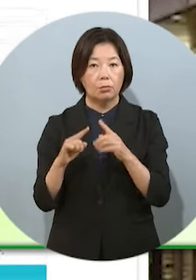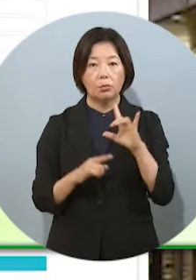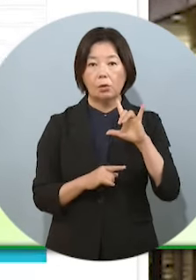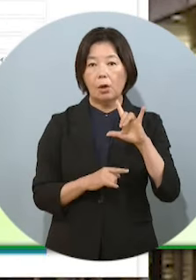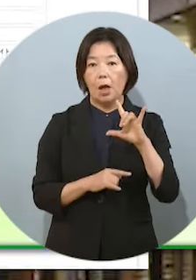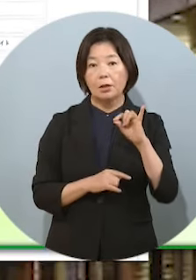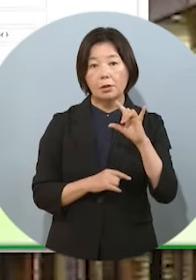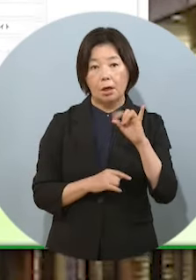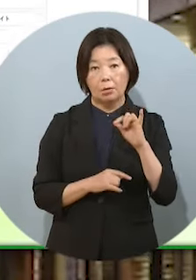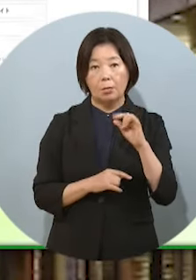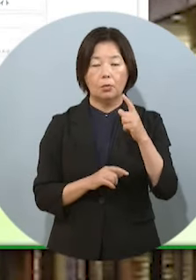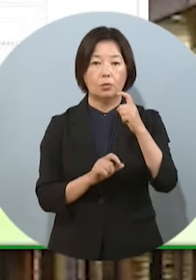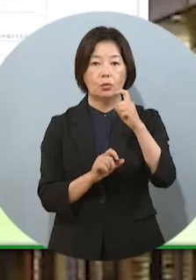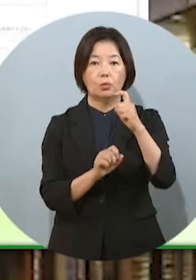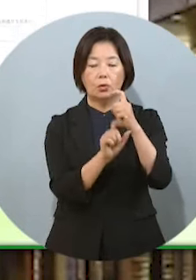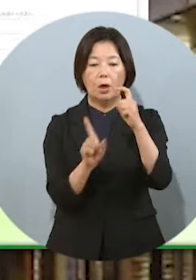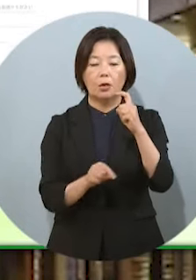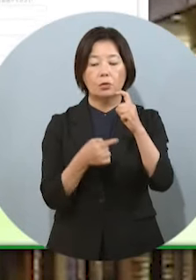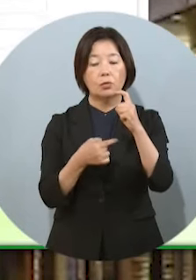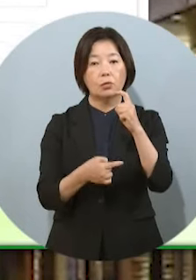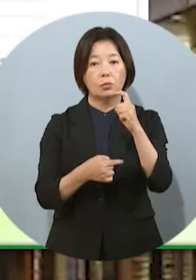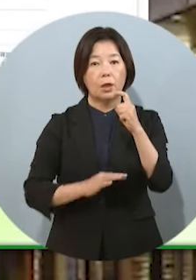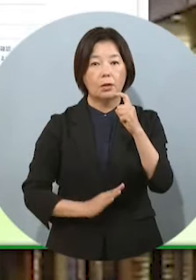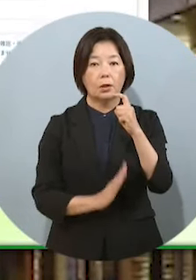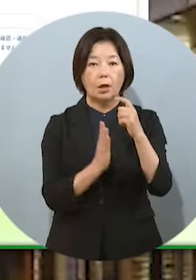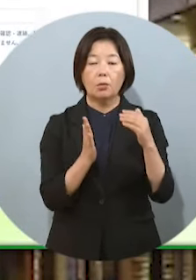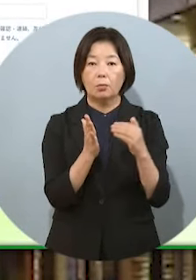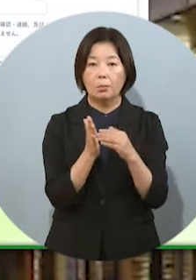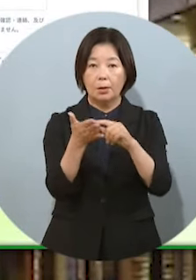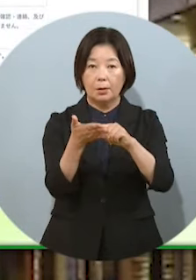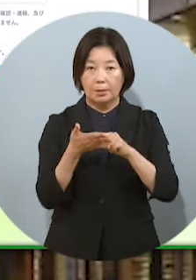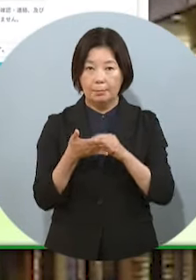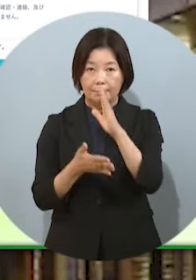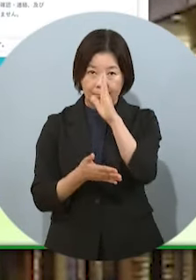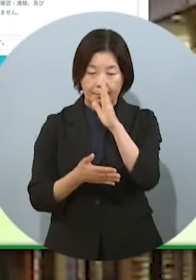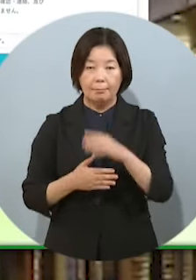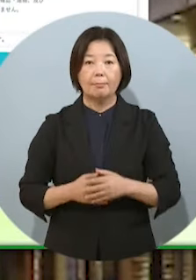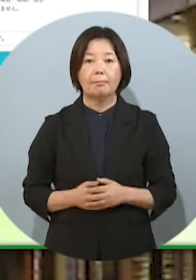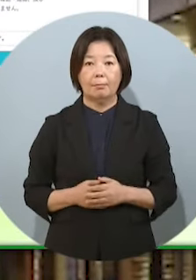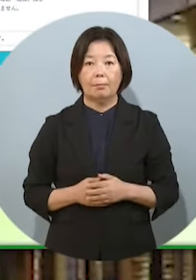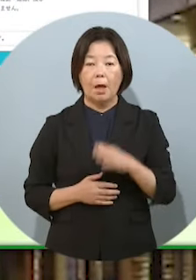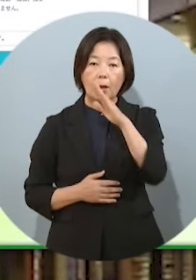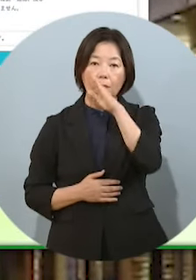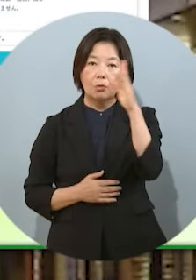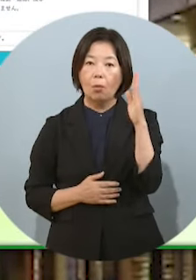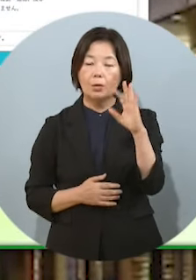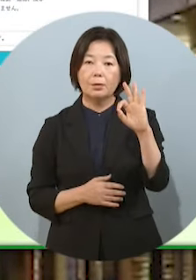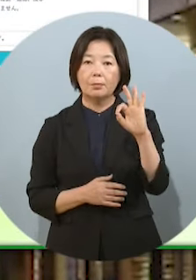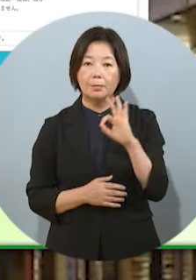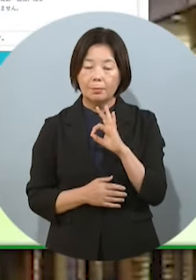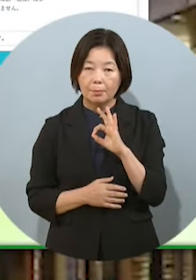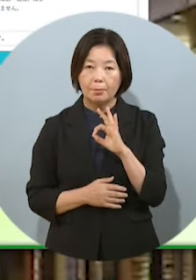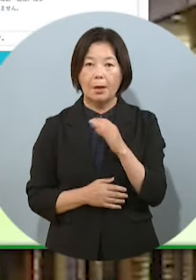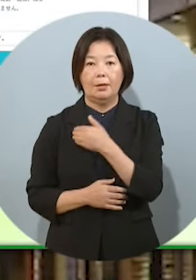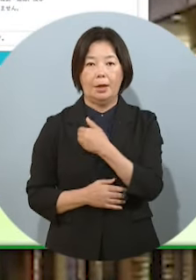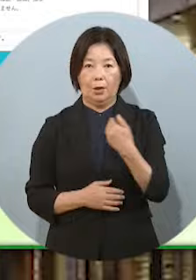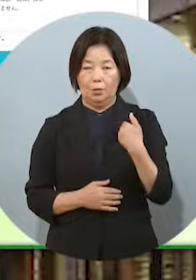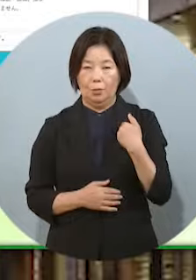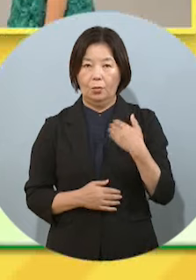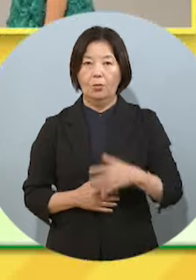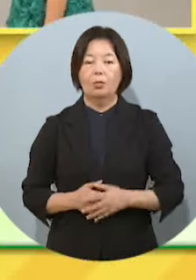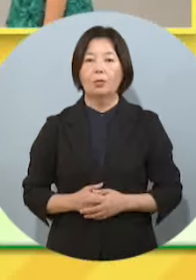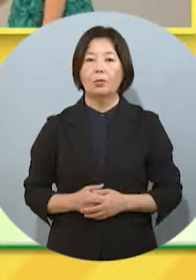で10月1日火曜日までにご応募ください。当日受付、投稿有効です